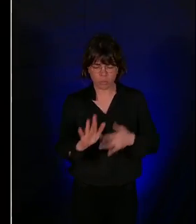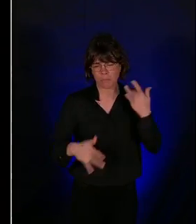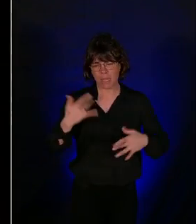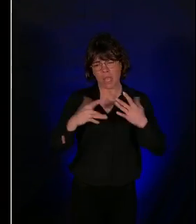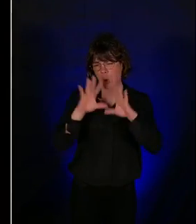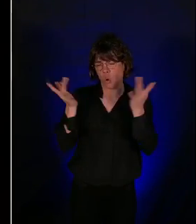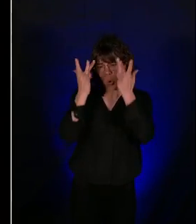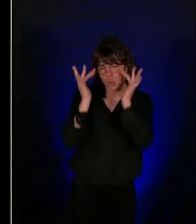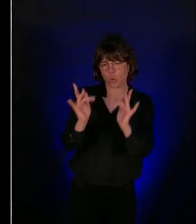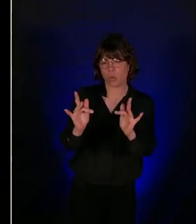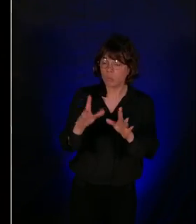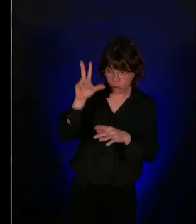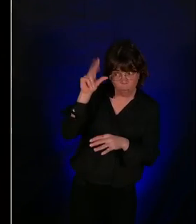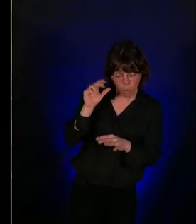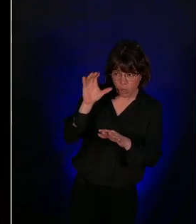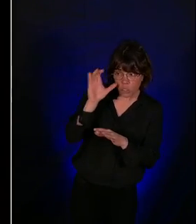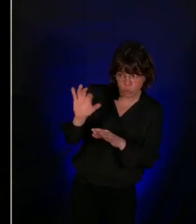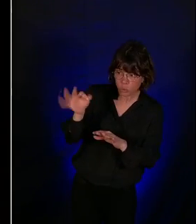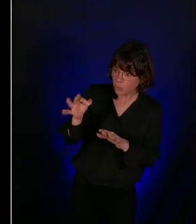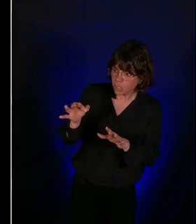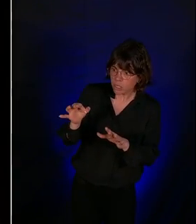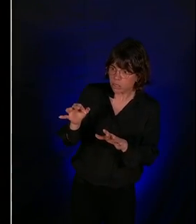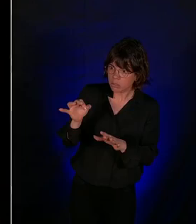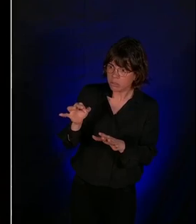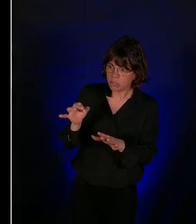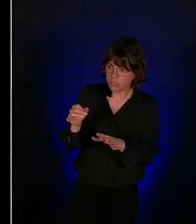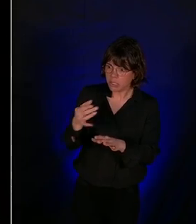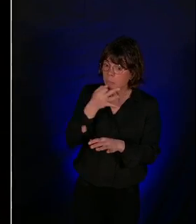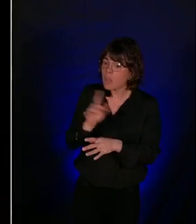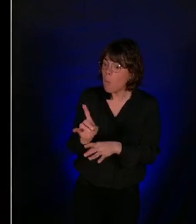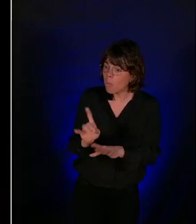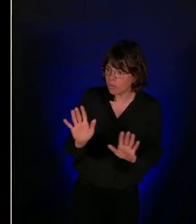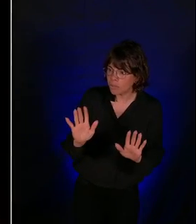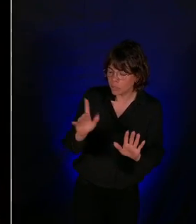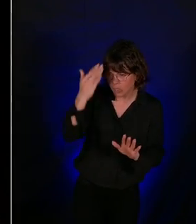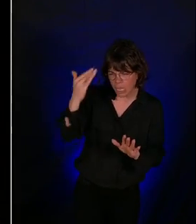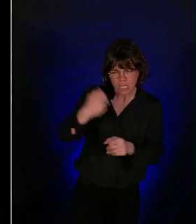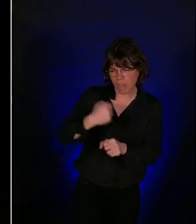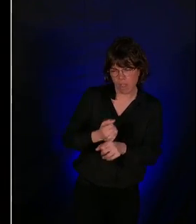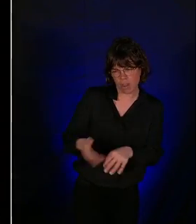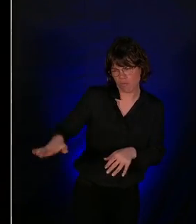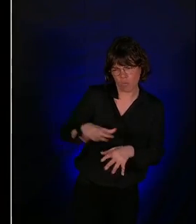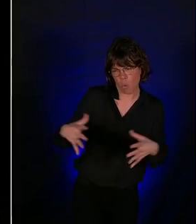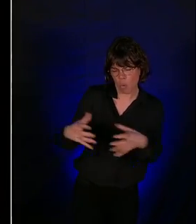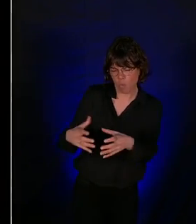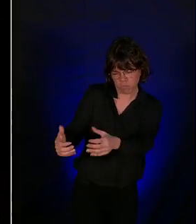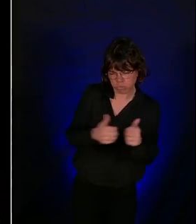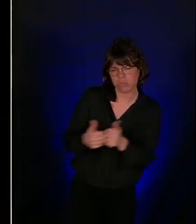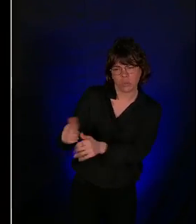j'entends j'ai je mais je vraiment je comprends je ne ni pas tout le travail collectif qui a été mené et tout ça